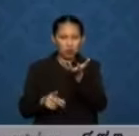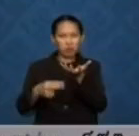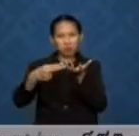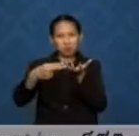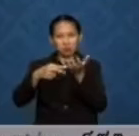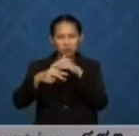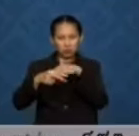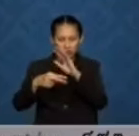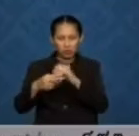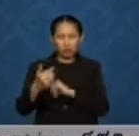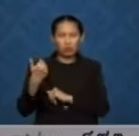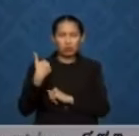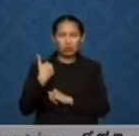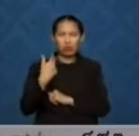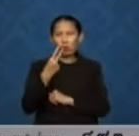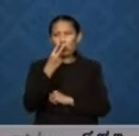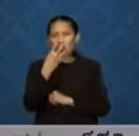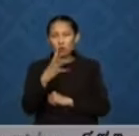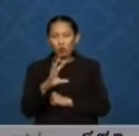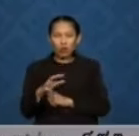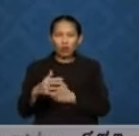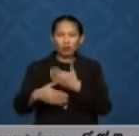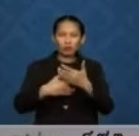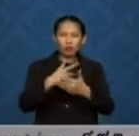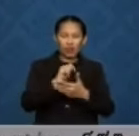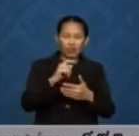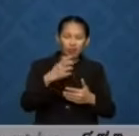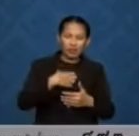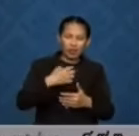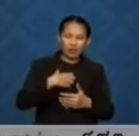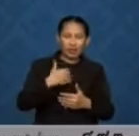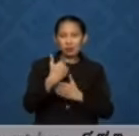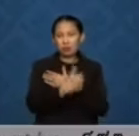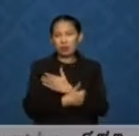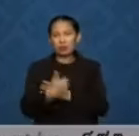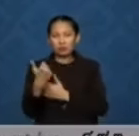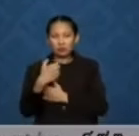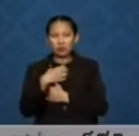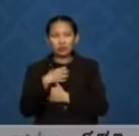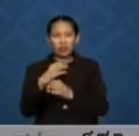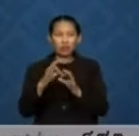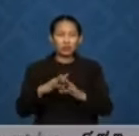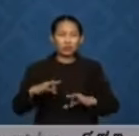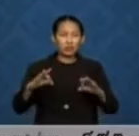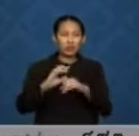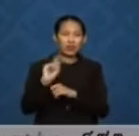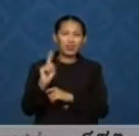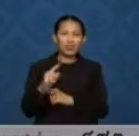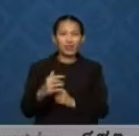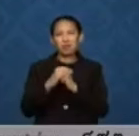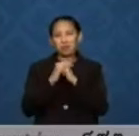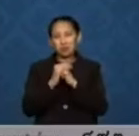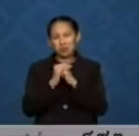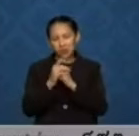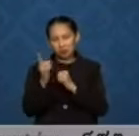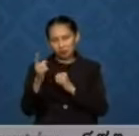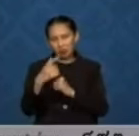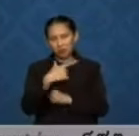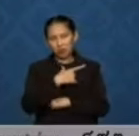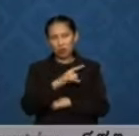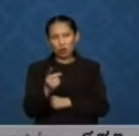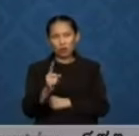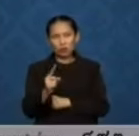าทค่ะเป็นที่ต้องการของตลาดทั้งในและต่างประเทศโดยเฉพาะอย่างยิ่งค่ะคือประเทศจีนที่นิยม